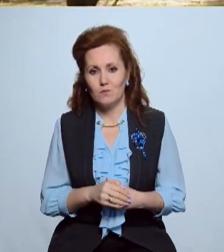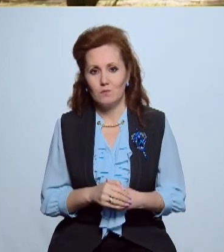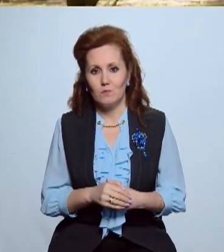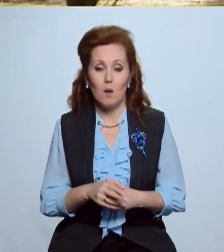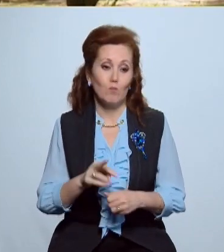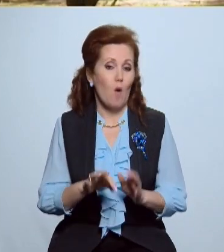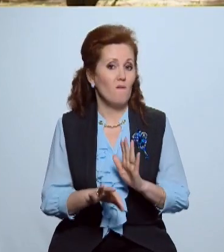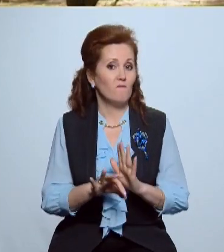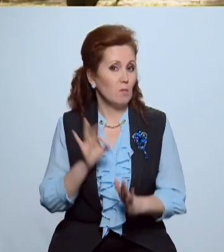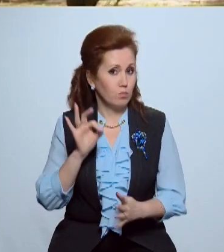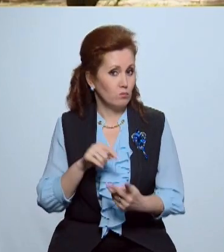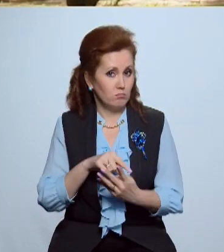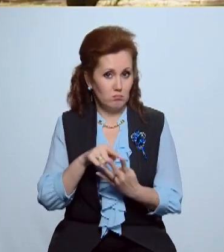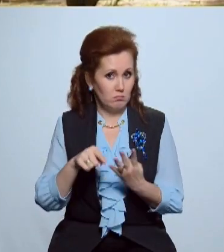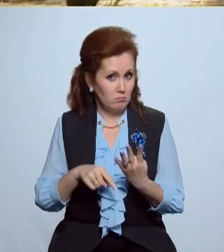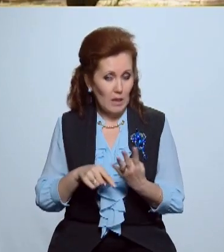по выбору